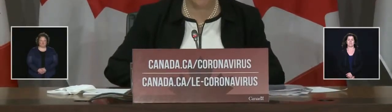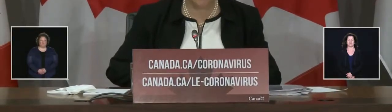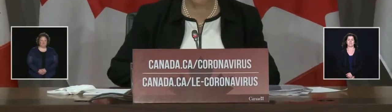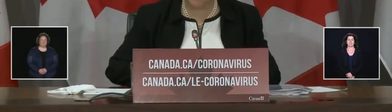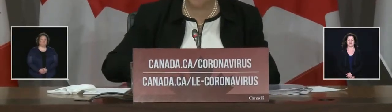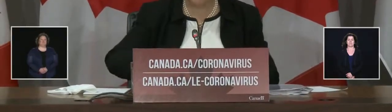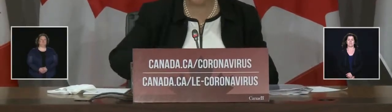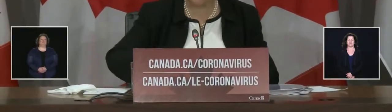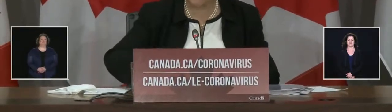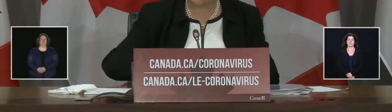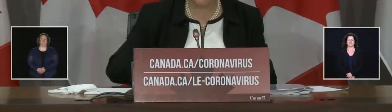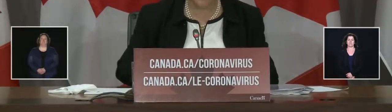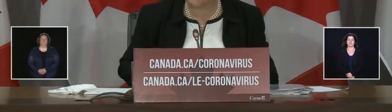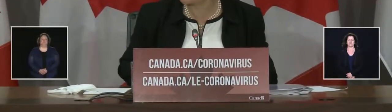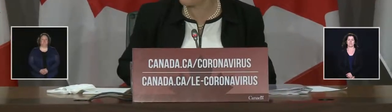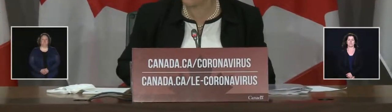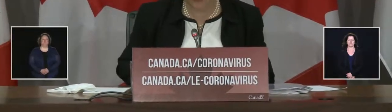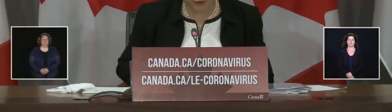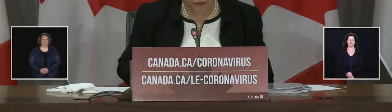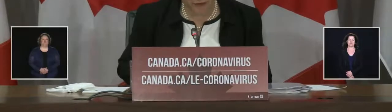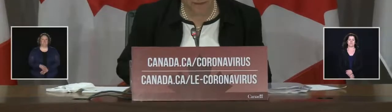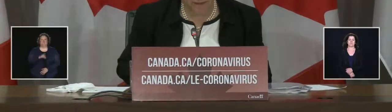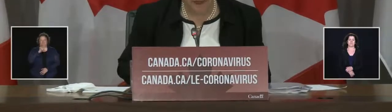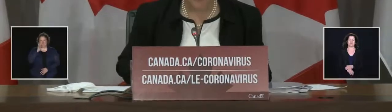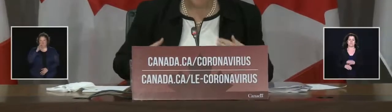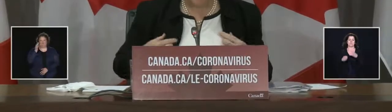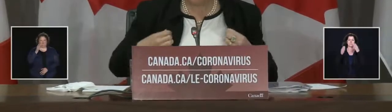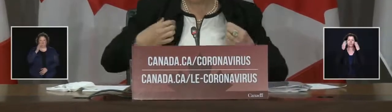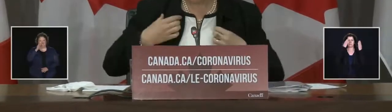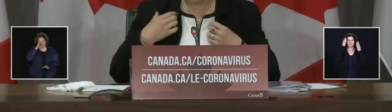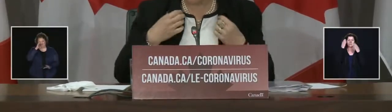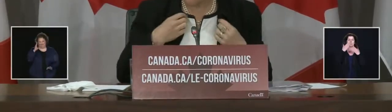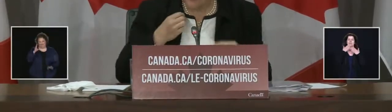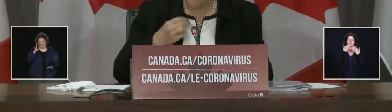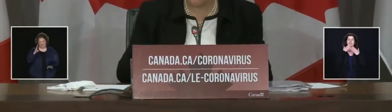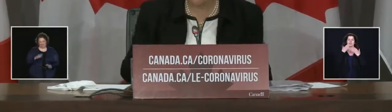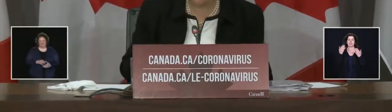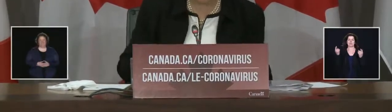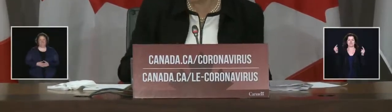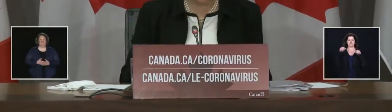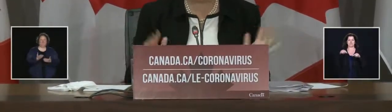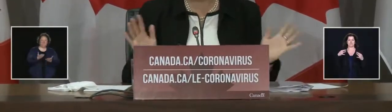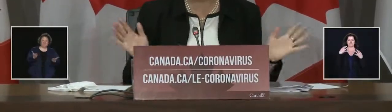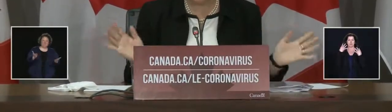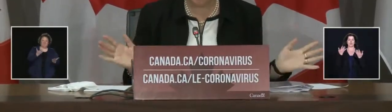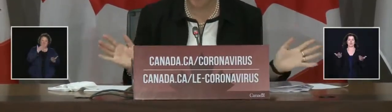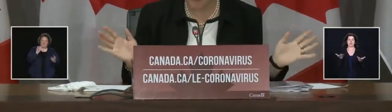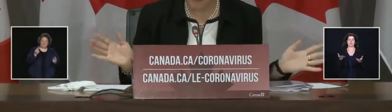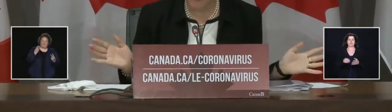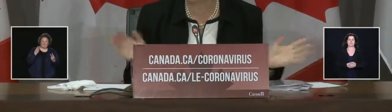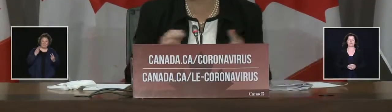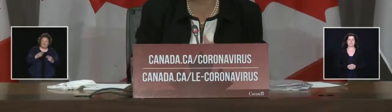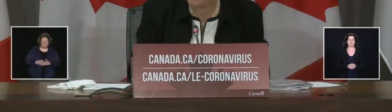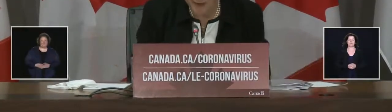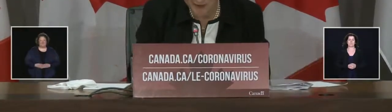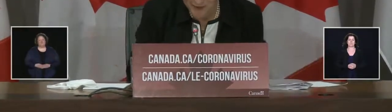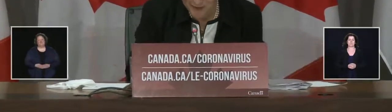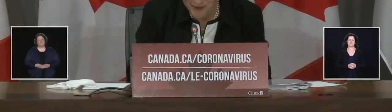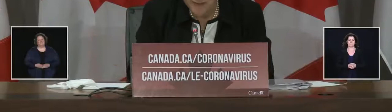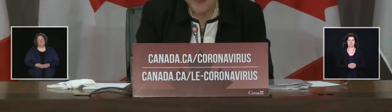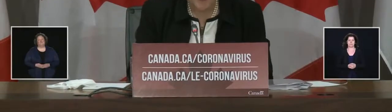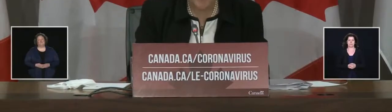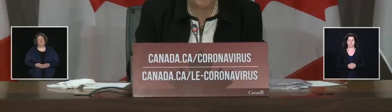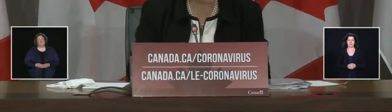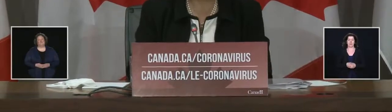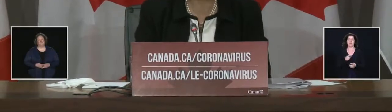Bonjour et merci de vous être joints à nous aujourd'hui. Comme la docteure Nous et le comme la docteure Tam et le docteur